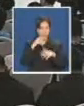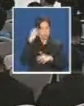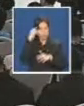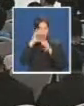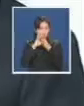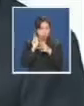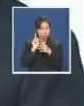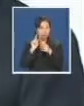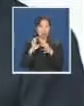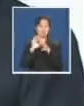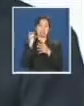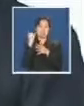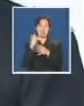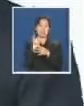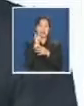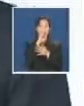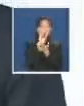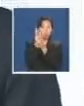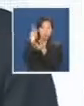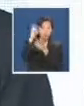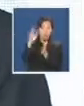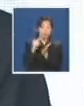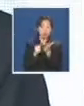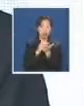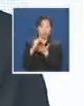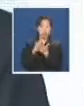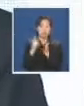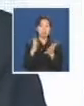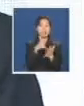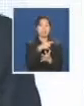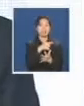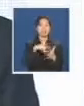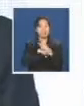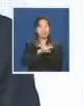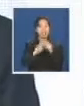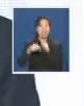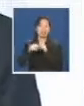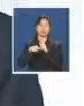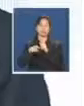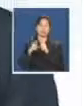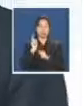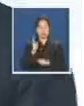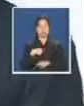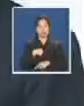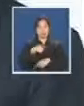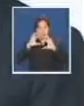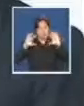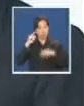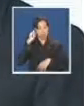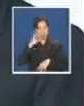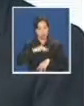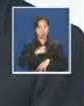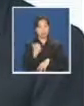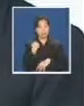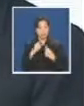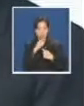ก็คือกรณีของหนี้เสียก็อยากจะขอเรียนครับว่าจริงๆแล้วจากการที่เราคัดลุ่มเป้าหมายเหล่านี้เรามีความมั่นใจครับว่าบุคคล